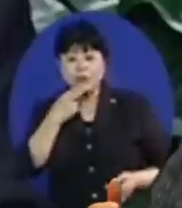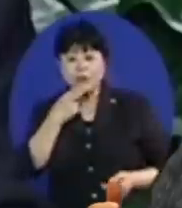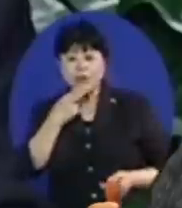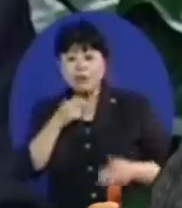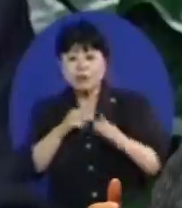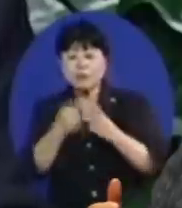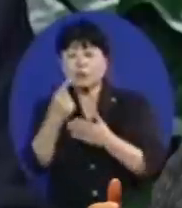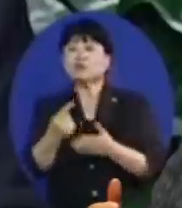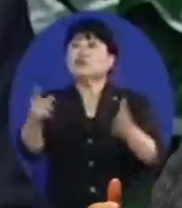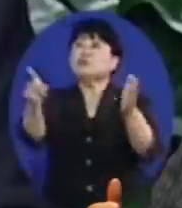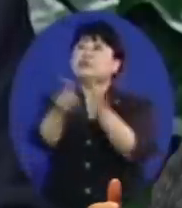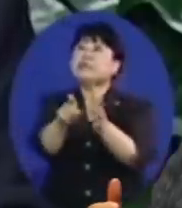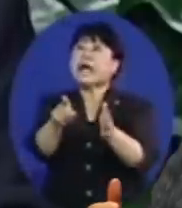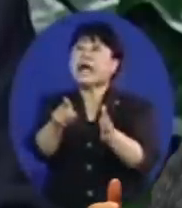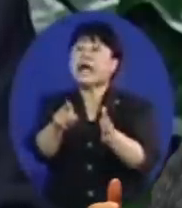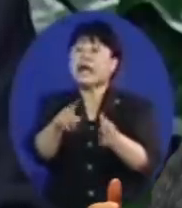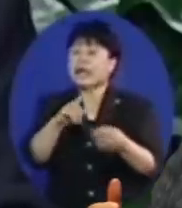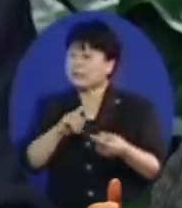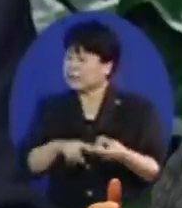올 줄 믿습니다.